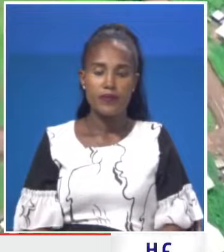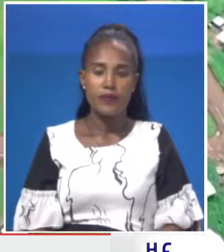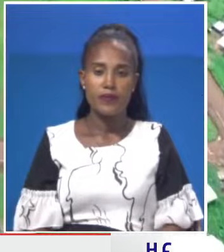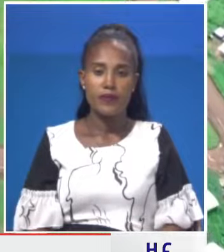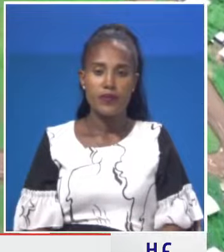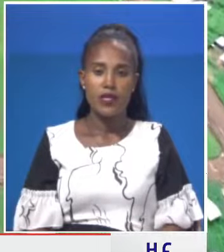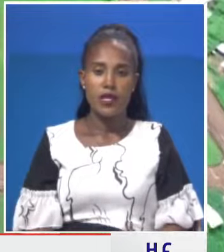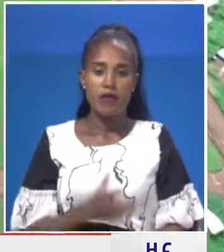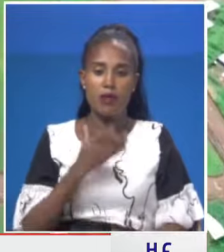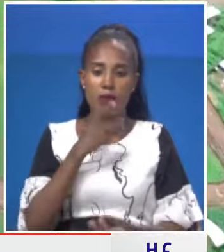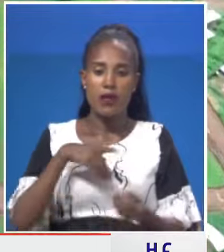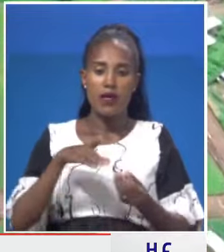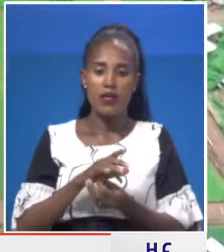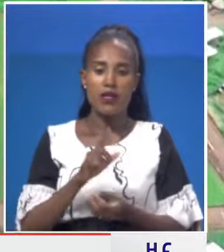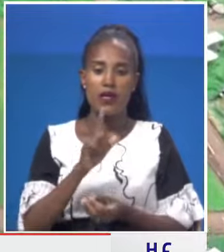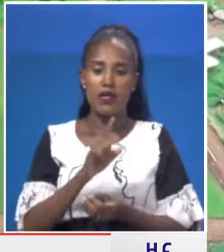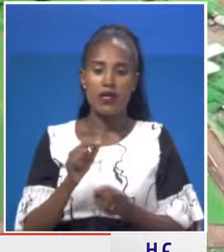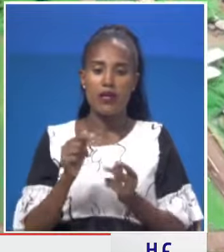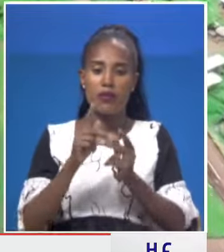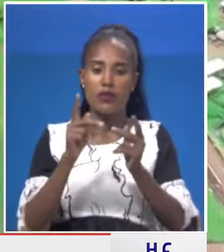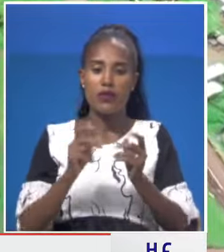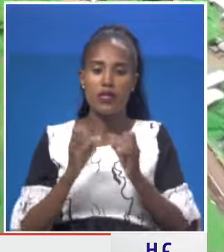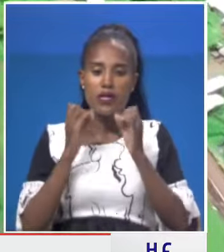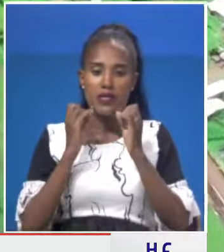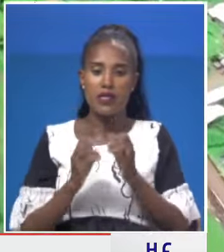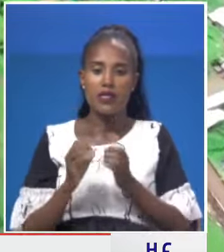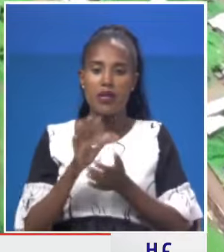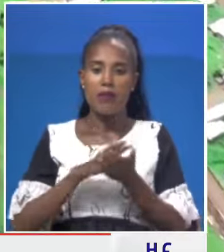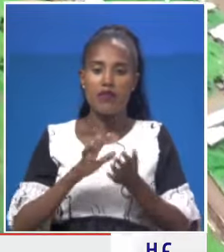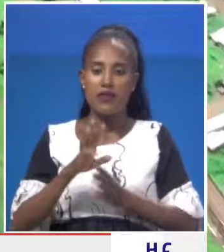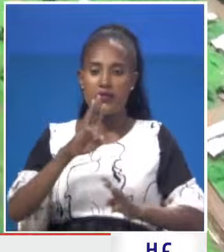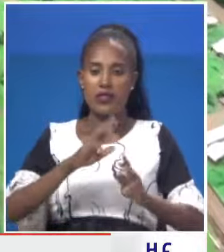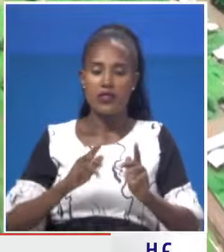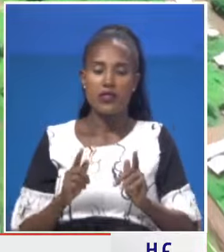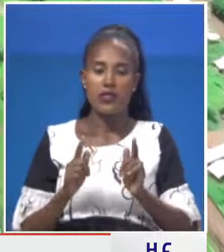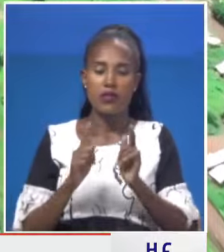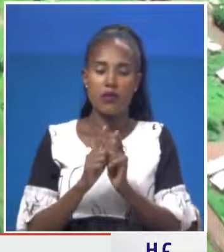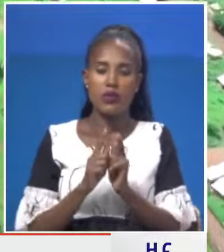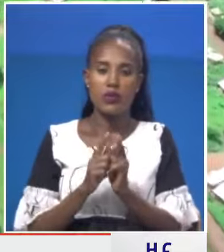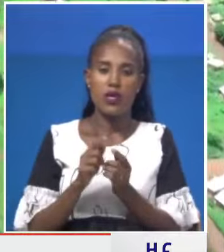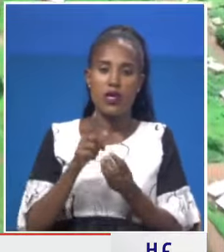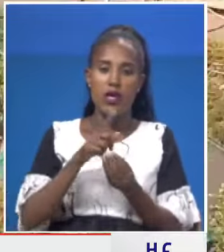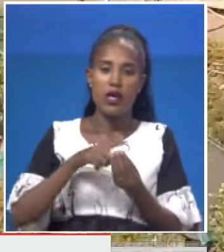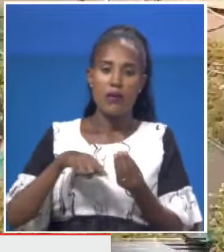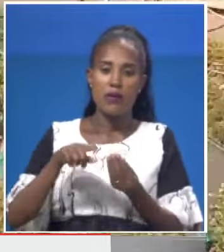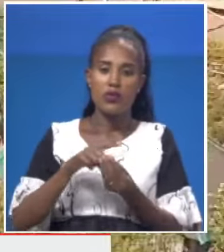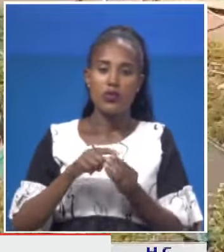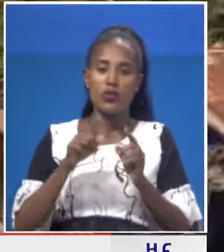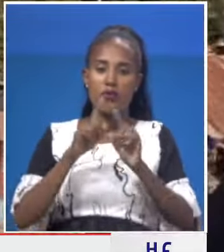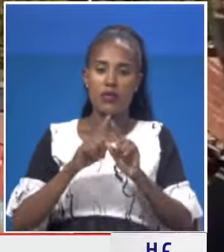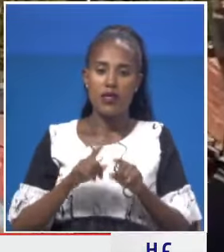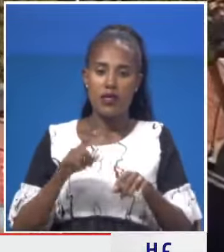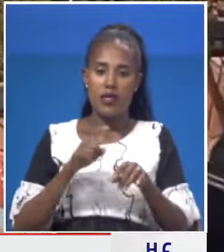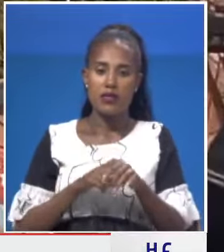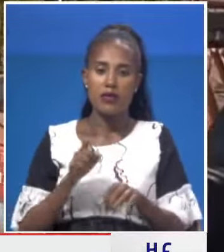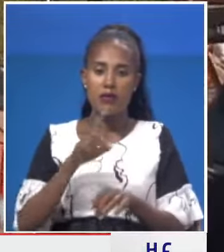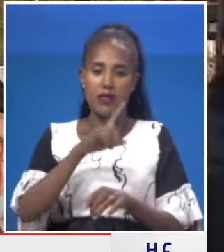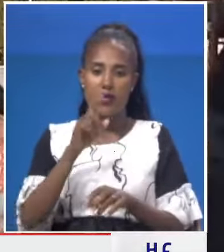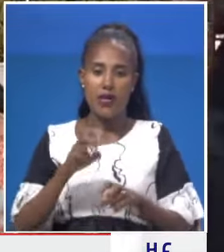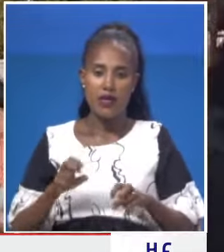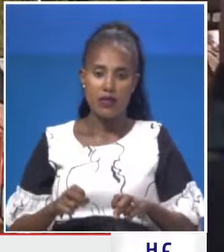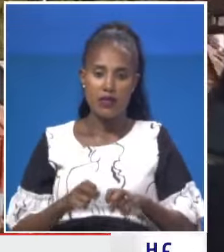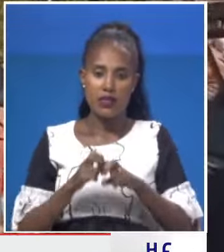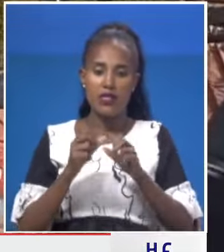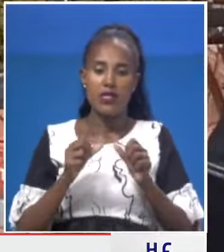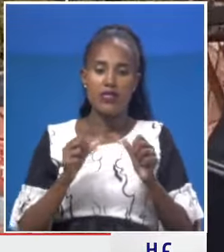በአማራ ክልል አንዳንድ አካባቢዎች የጸጥታ መደፍረስ ችግር ገጥሟቸዋል። አካባቢዎቹ በተለያየ ጊዜ በሚነሳ ግጭት